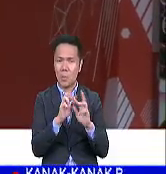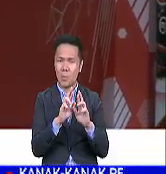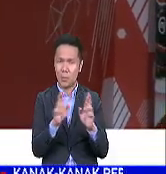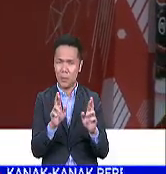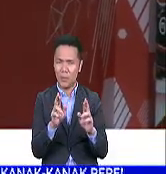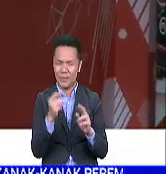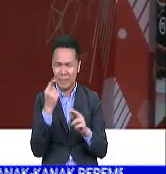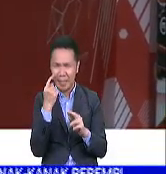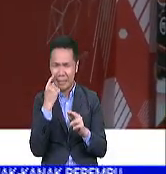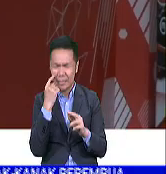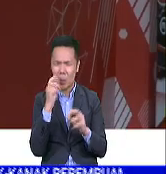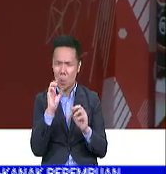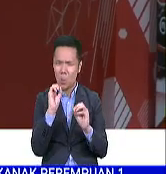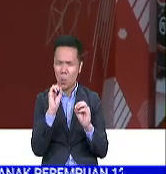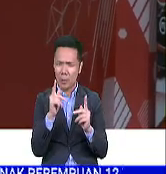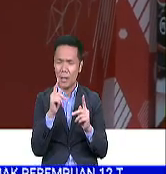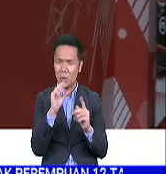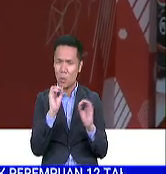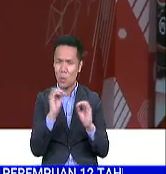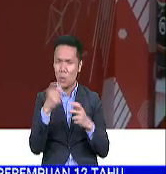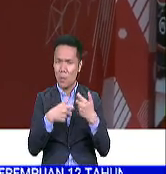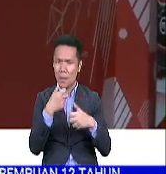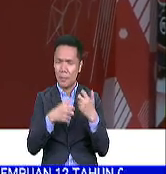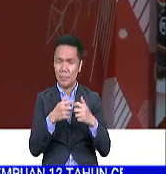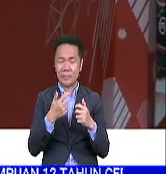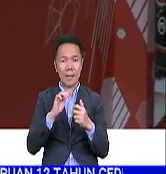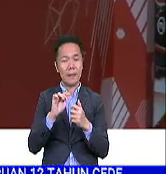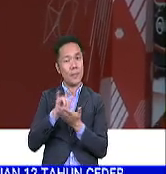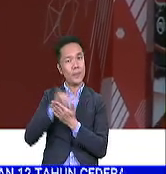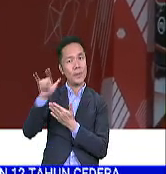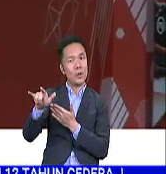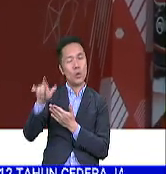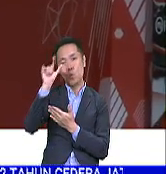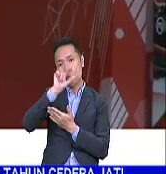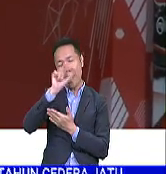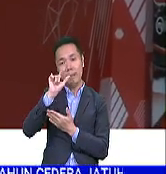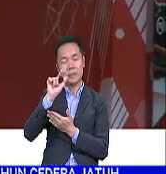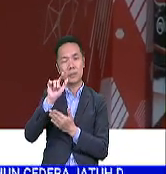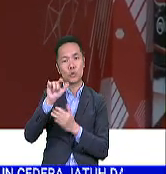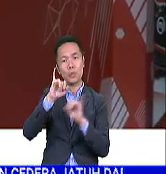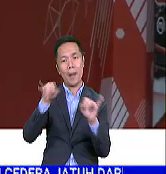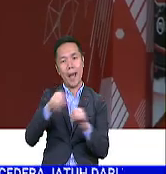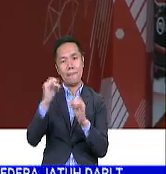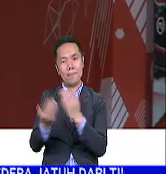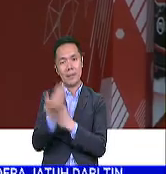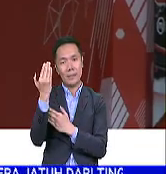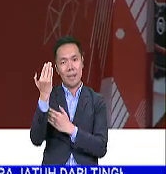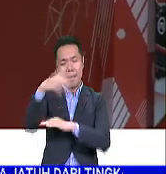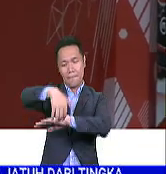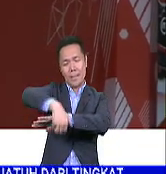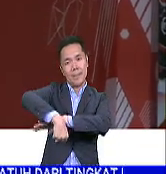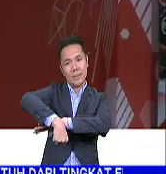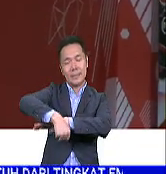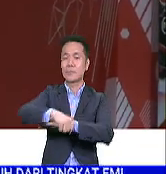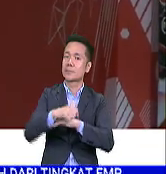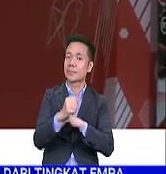rasanya no problem, no issue. So saya akan bergerak ke Dubai pada Jumaat ni, Jumaat pagi. Kiranya midnight lah,